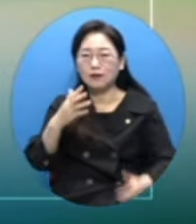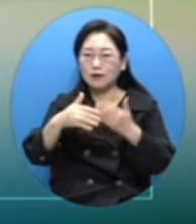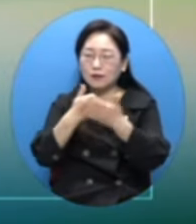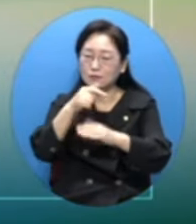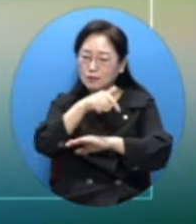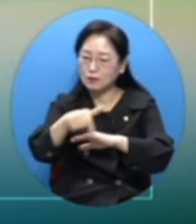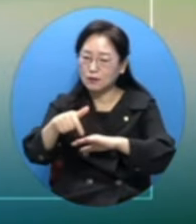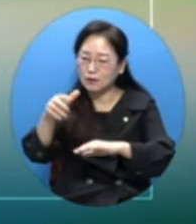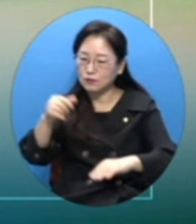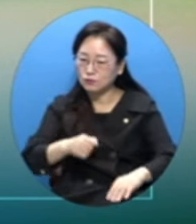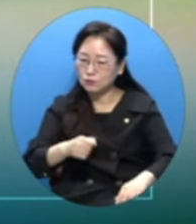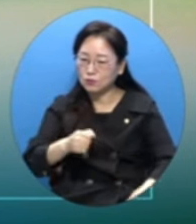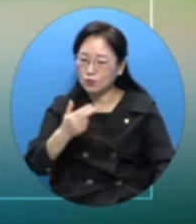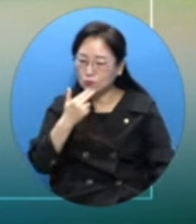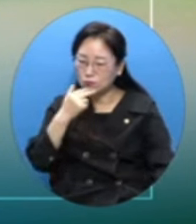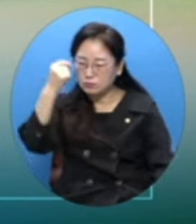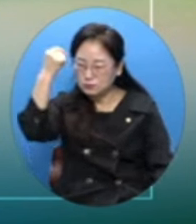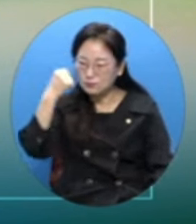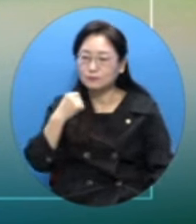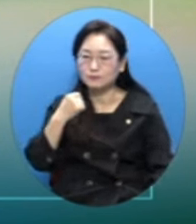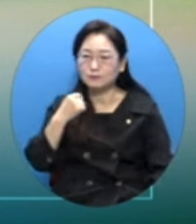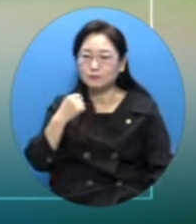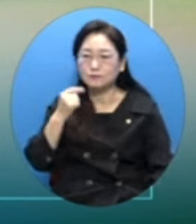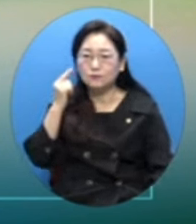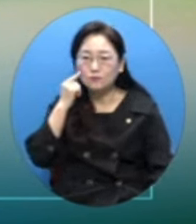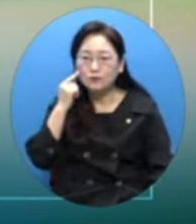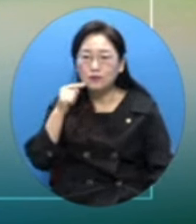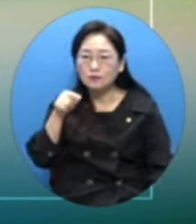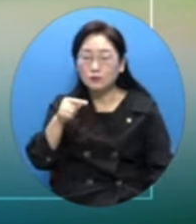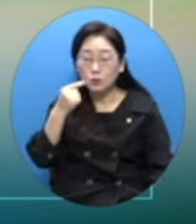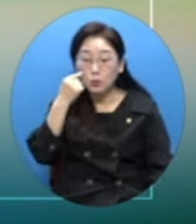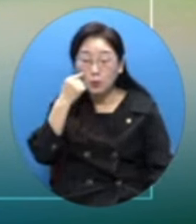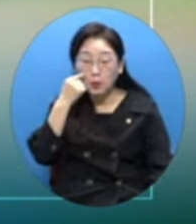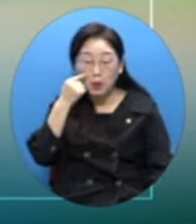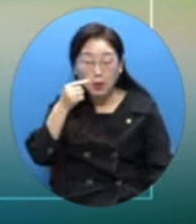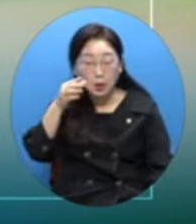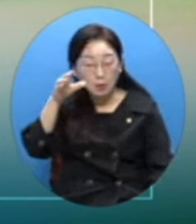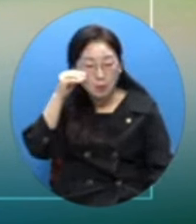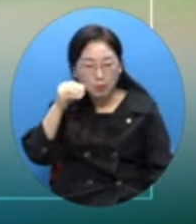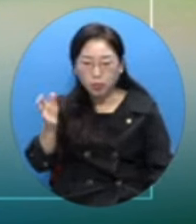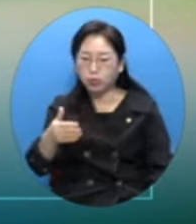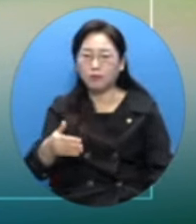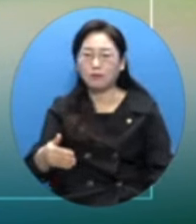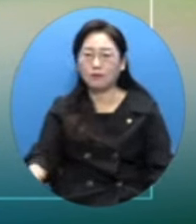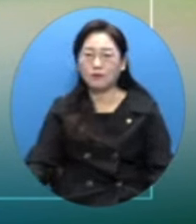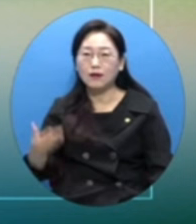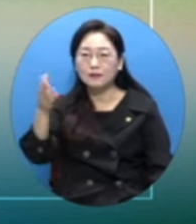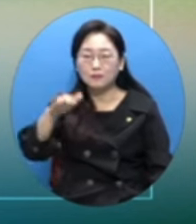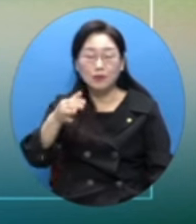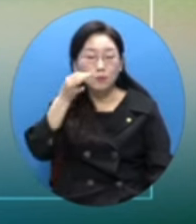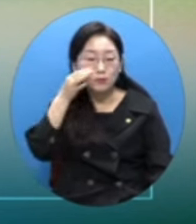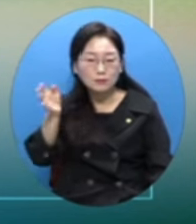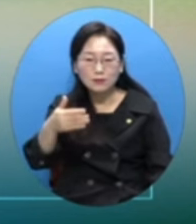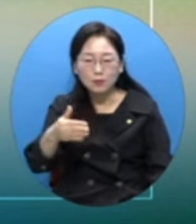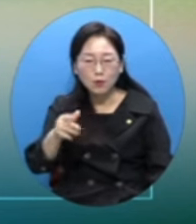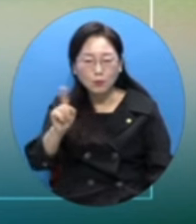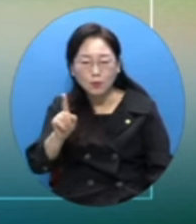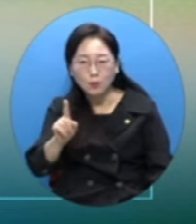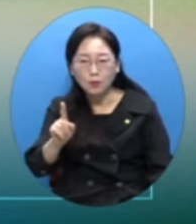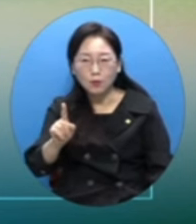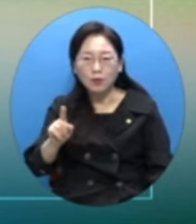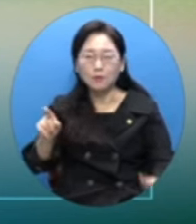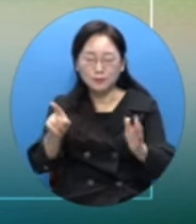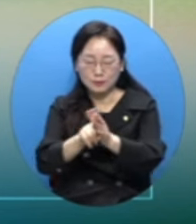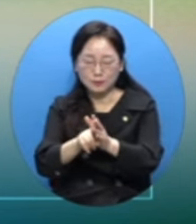가지고 있지 않으신 것처럼 느껴질 때가 있습니다. 왜냐하면 그것이 눈으로 보이지 않기 때문입니다. 그렇지만 보이지 않는 무엇인가 있다고